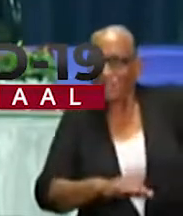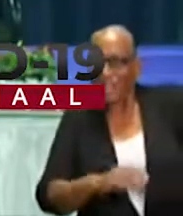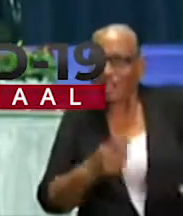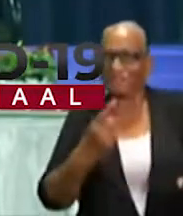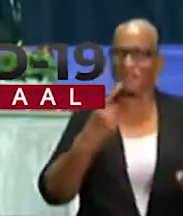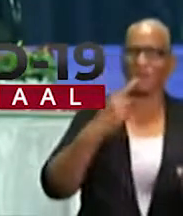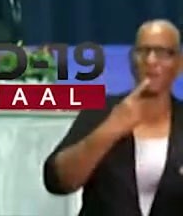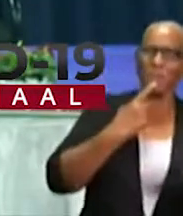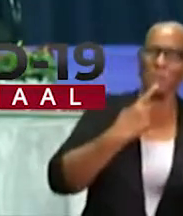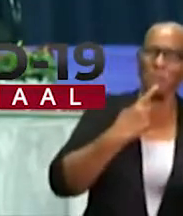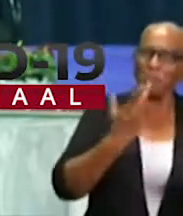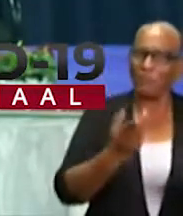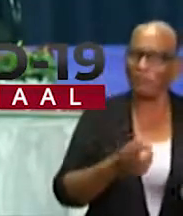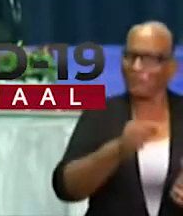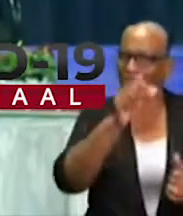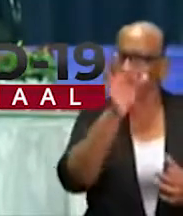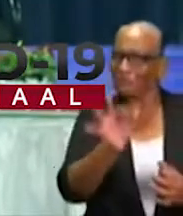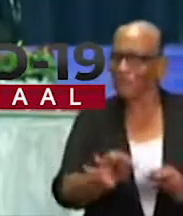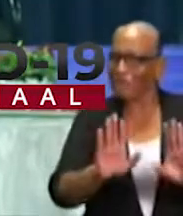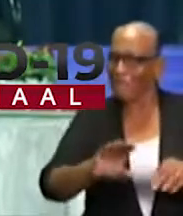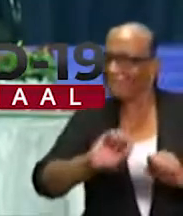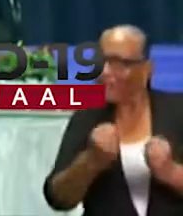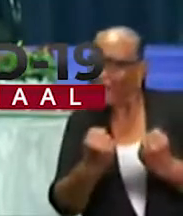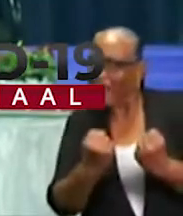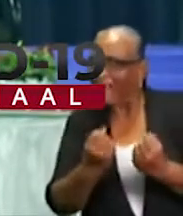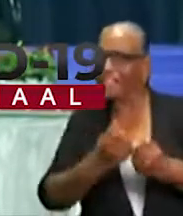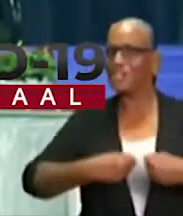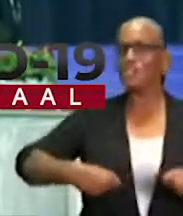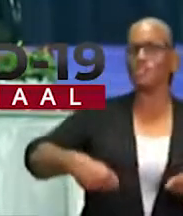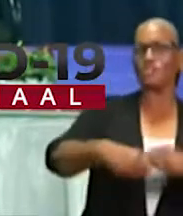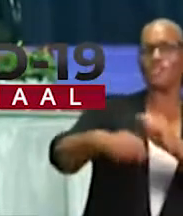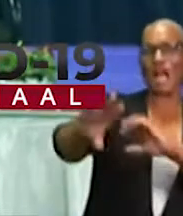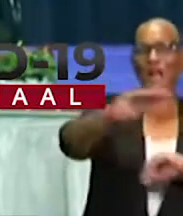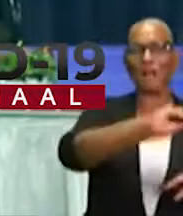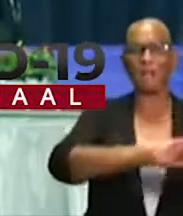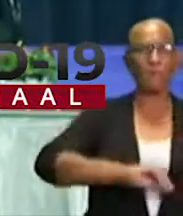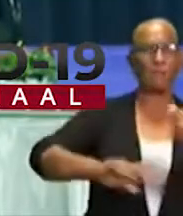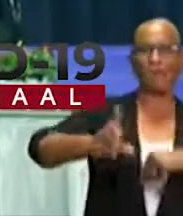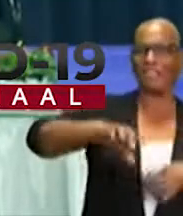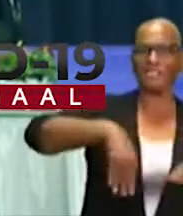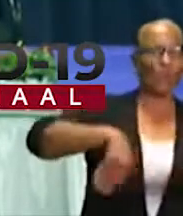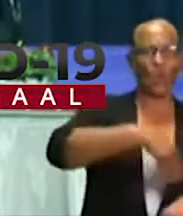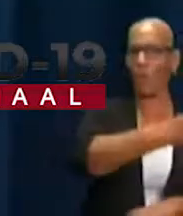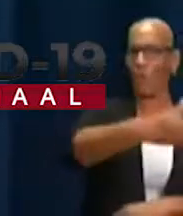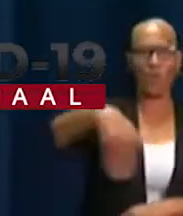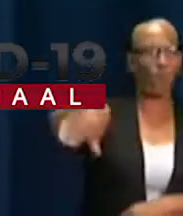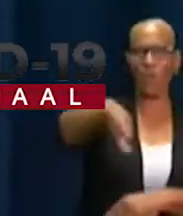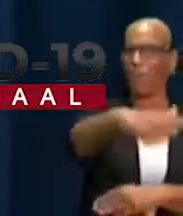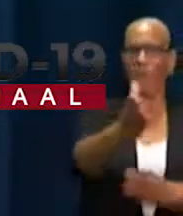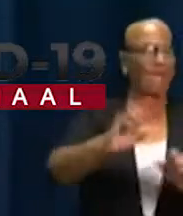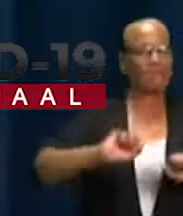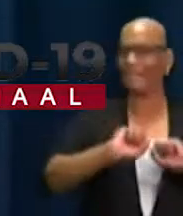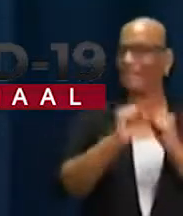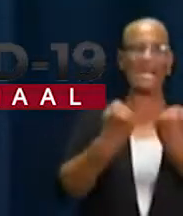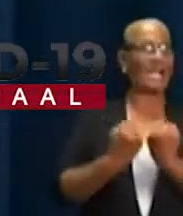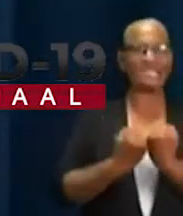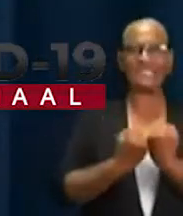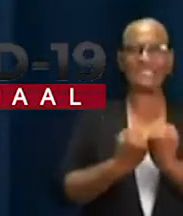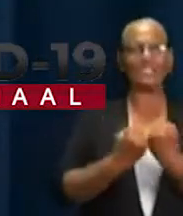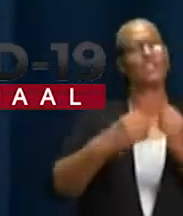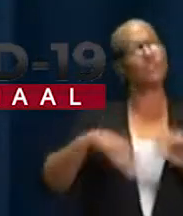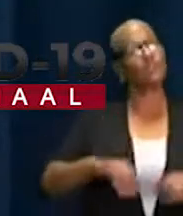vertrouwen van u is op de proef gesteld. Uw sociaal leven, maar ook uw algemeen leven is op de proef gesteld. En natuurlijk veranderd